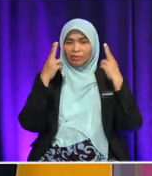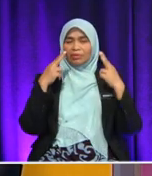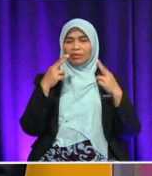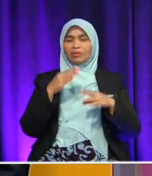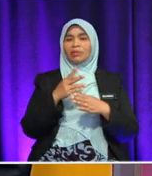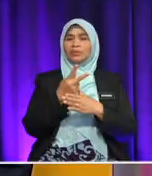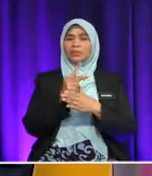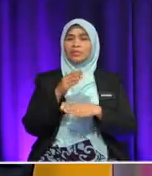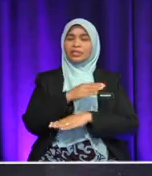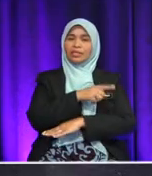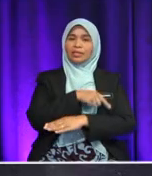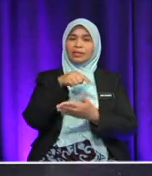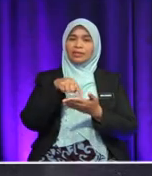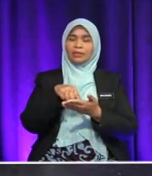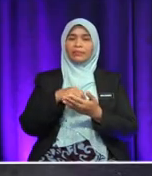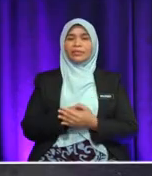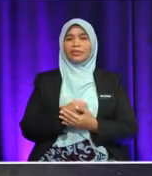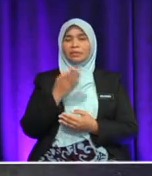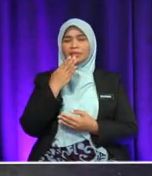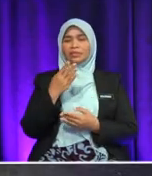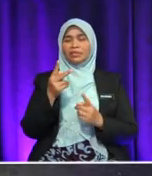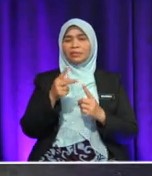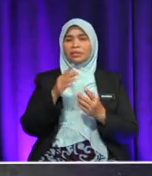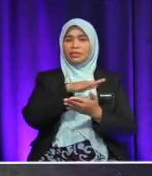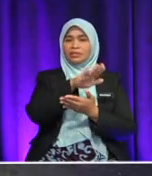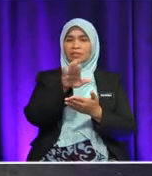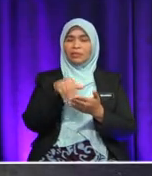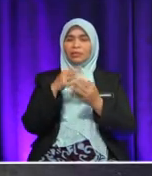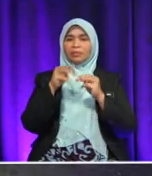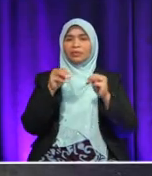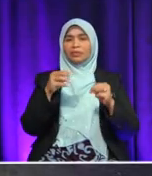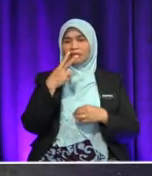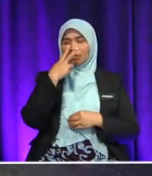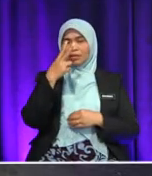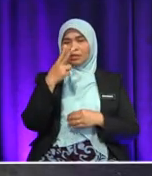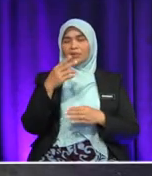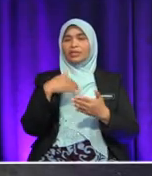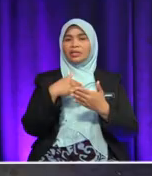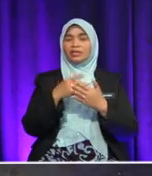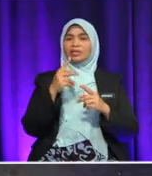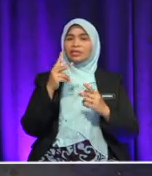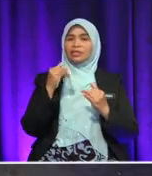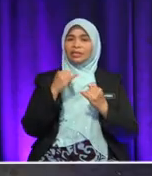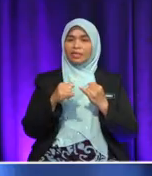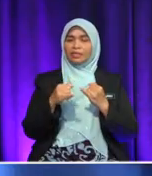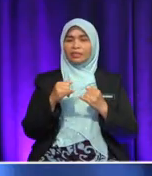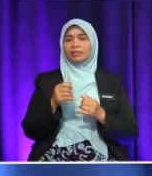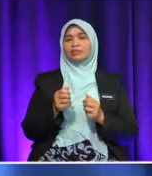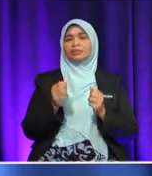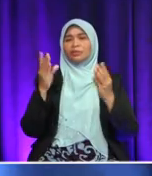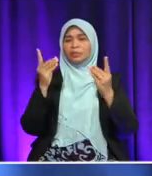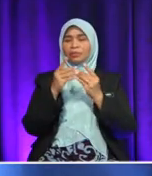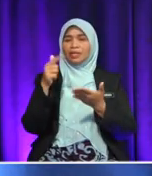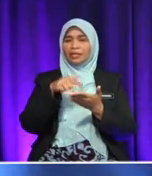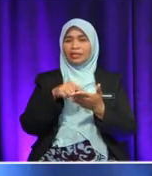pada hari ini Terima kasih juga kepada semua murid-murid yang menuntun kami hingga ke ujung siaran insya Allah kita berjumpa lagi di lain hari